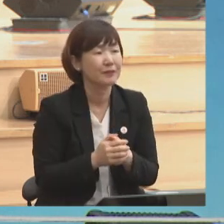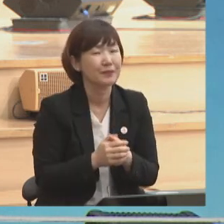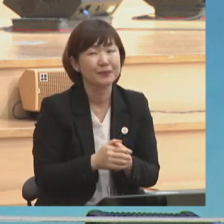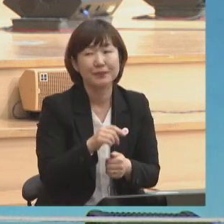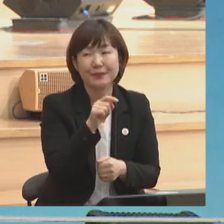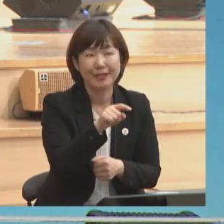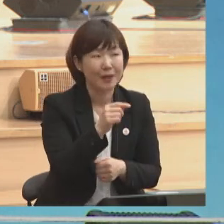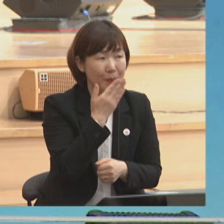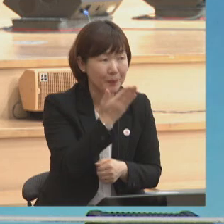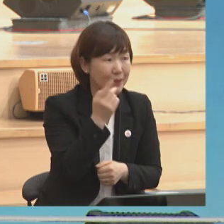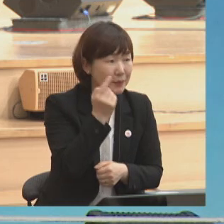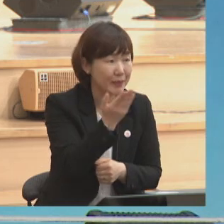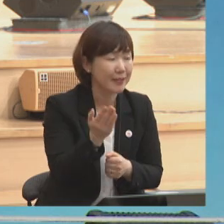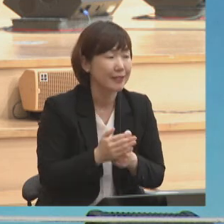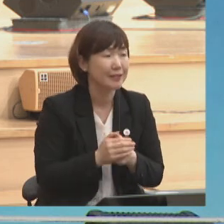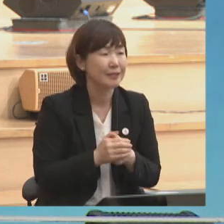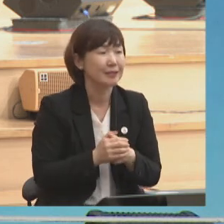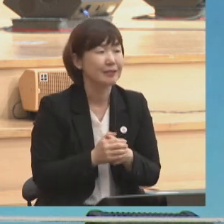하실 수 있겠어요?